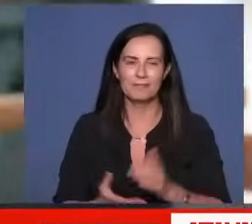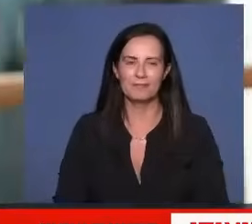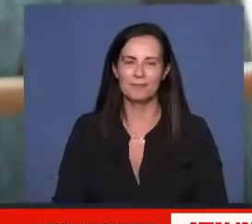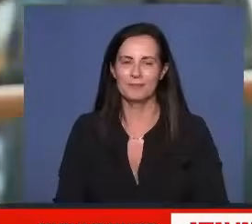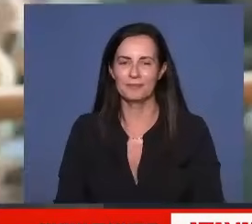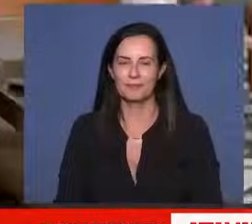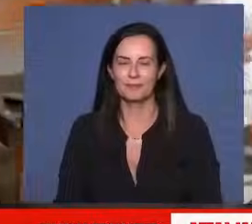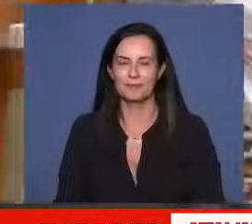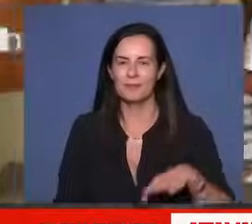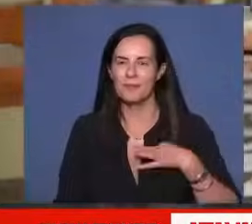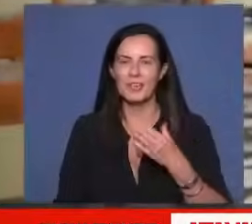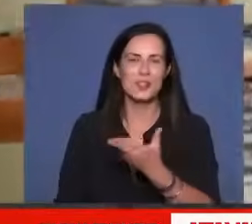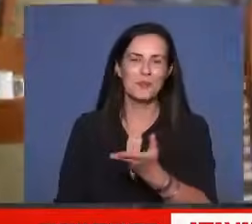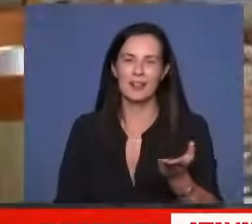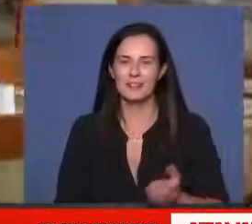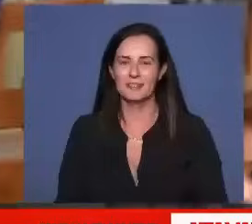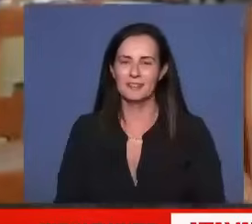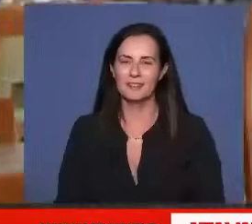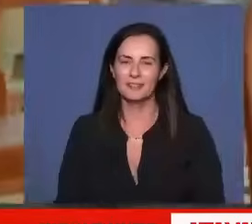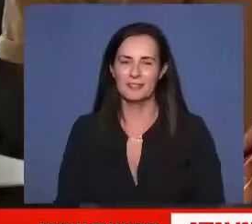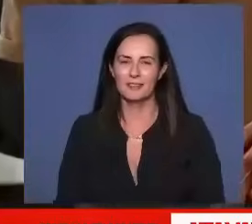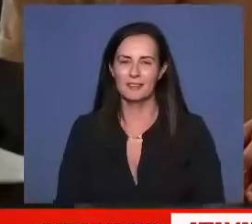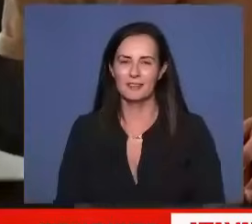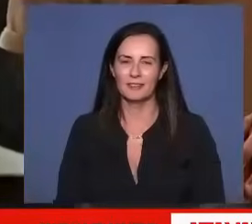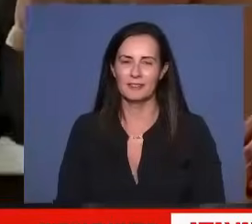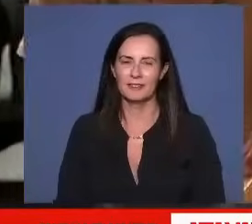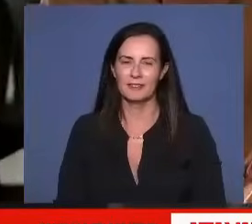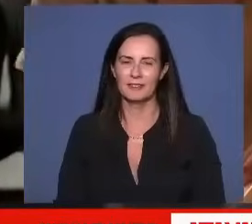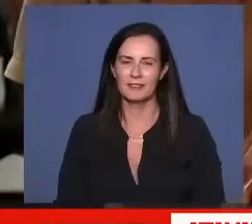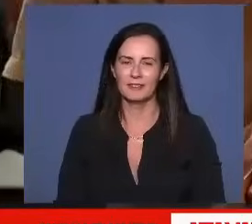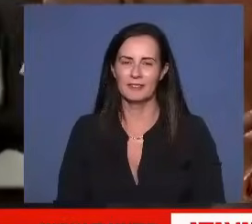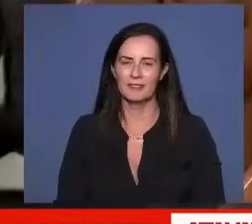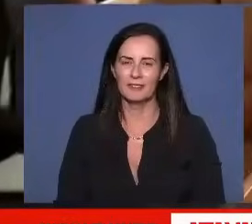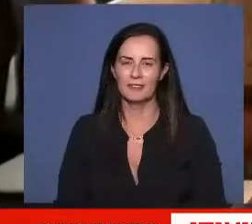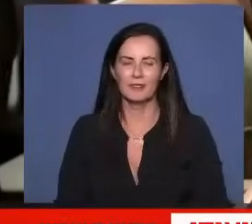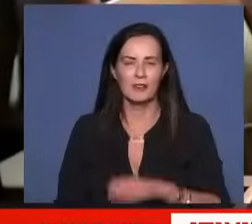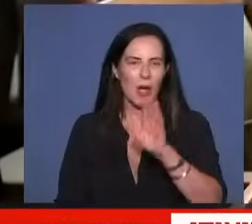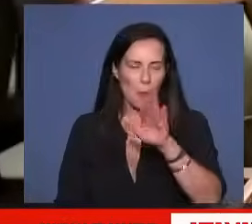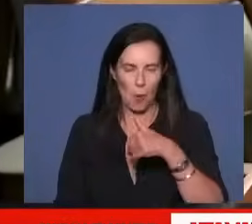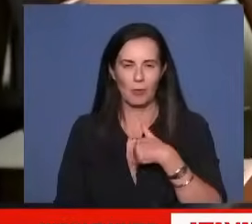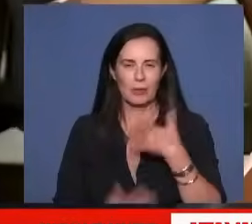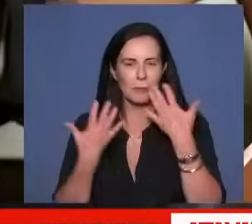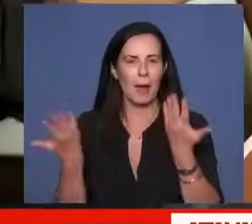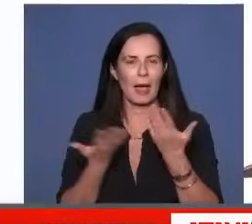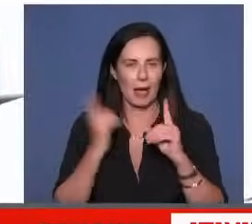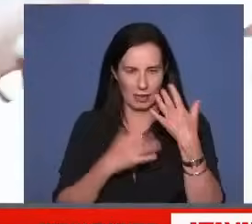מה נשמע, חמודים? יגיע לי. אתה יכול לבוא איתנו רגע שנספר לך מה